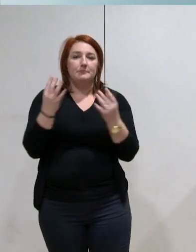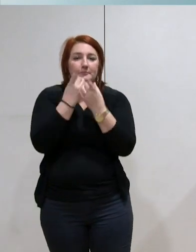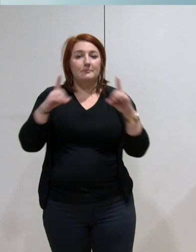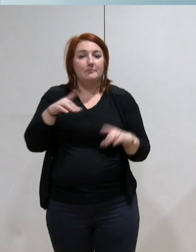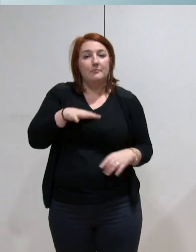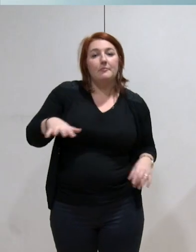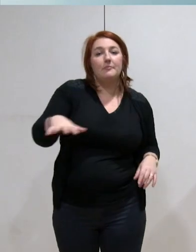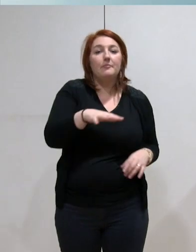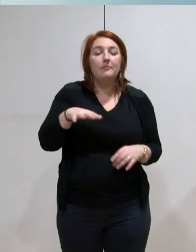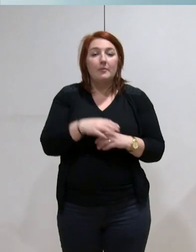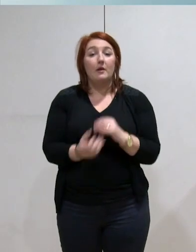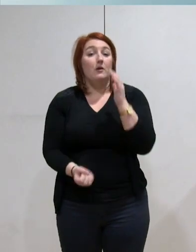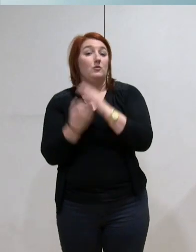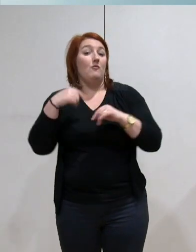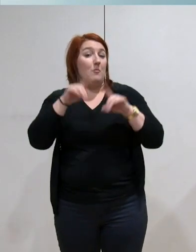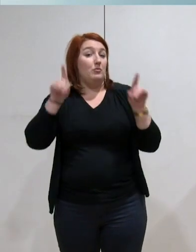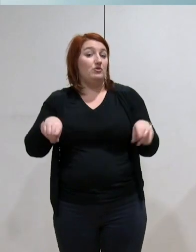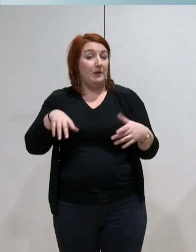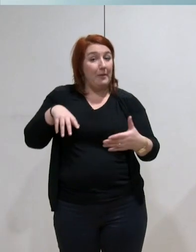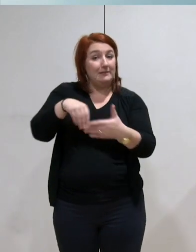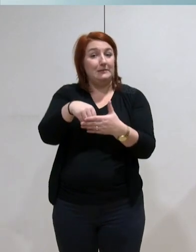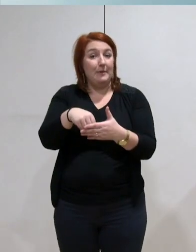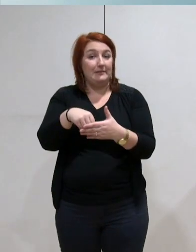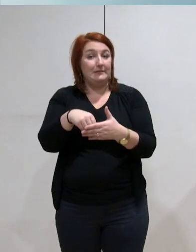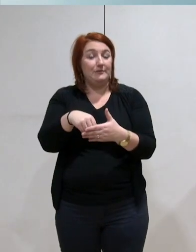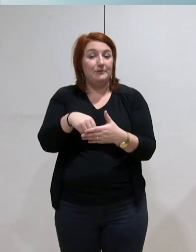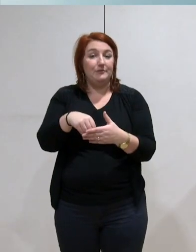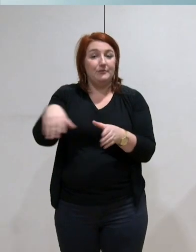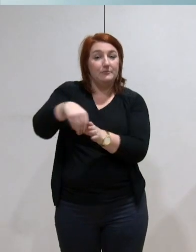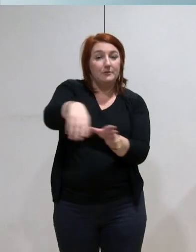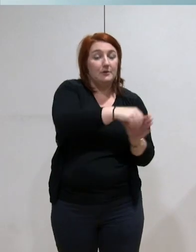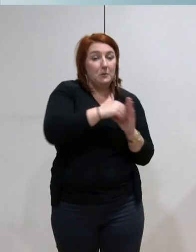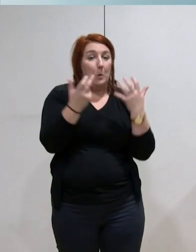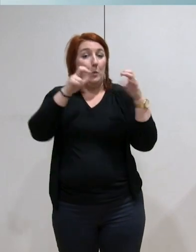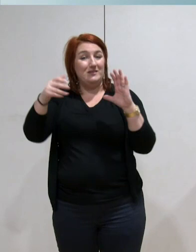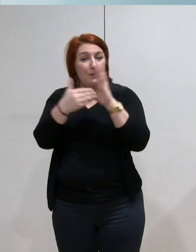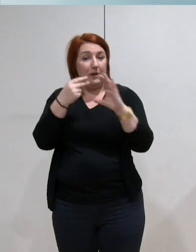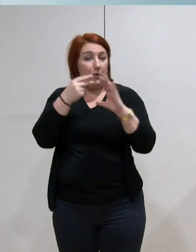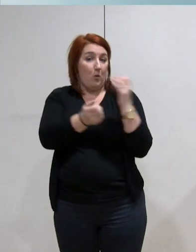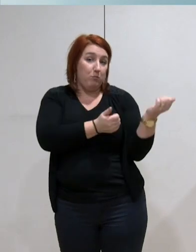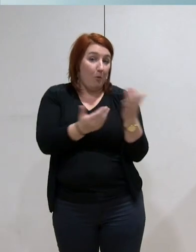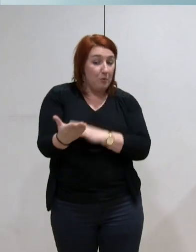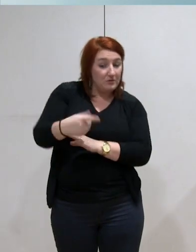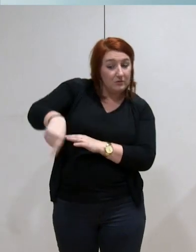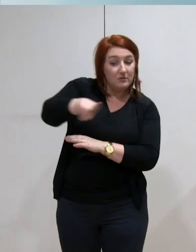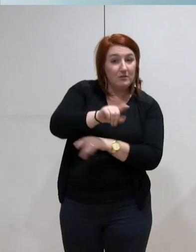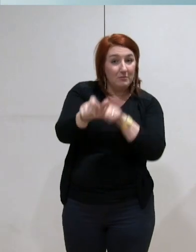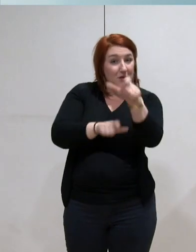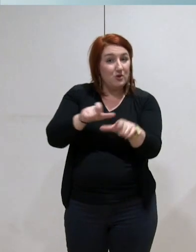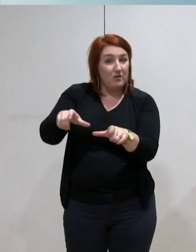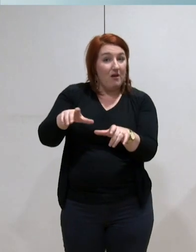locale un nouveau budget participatif d'un montant de 800000 sera proposé aux idées et au choix des